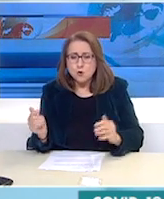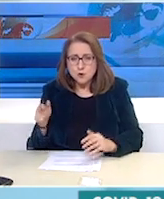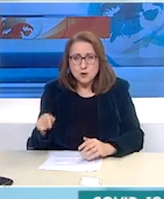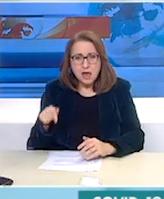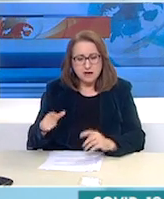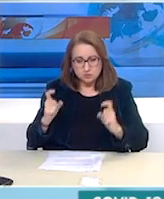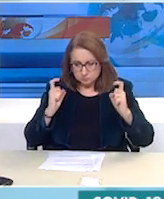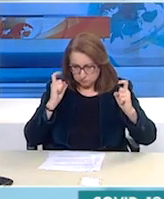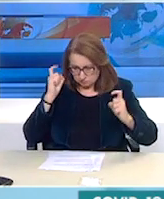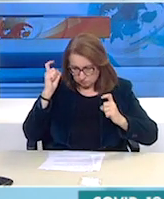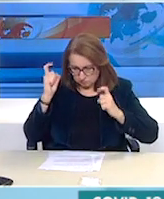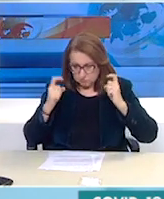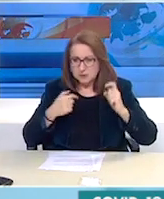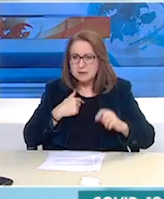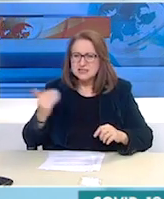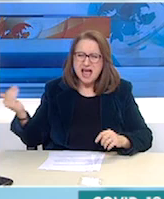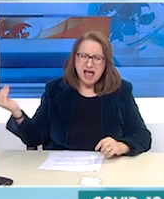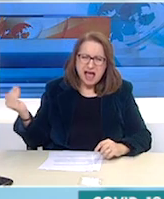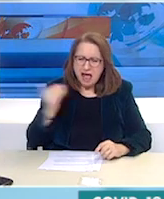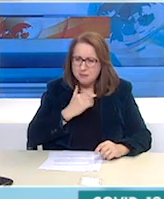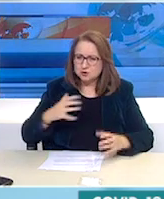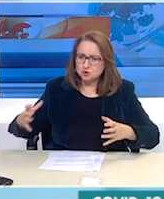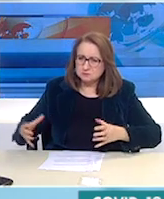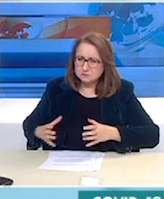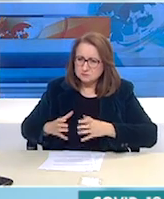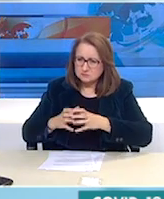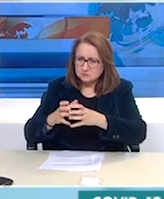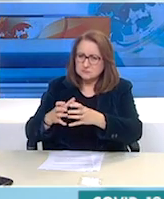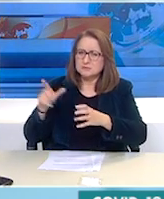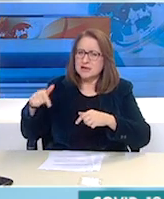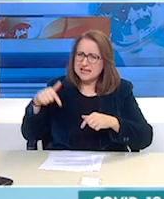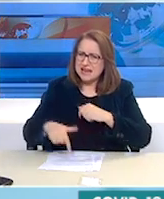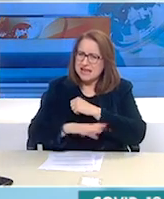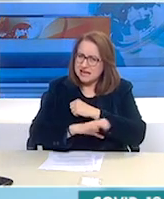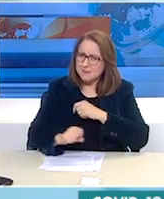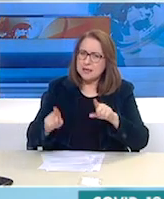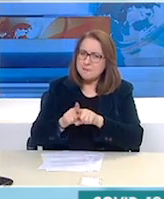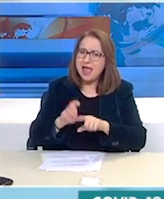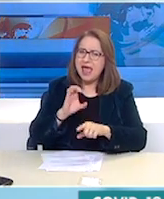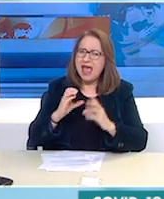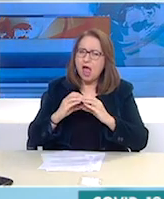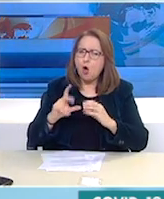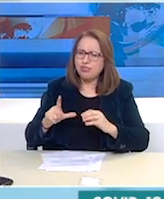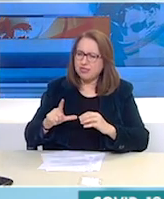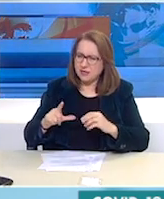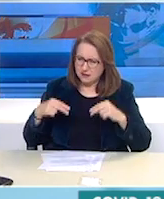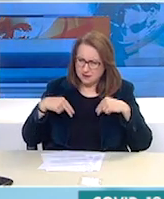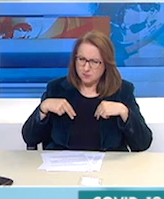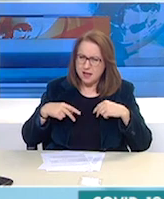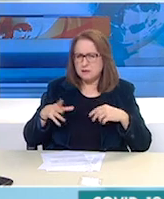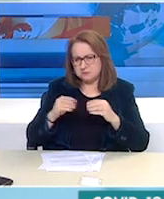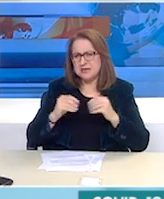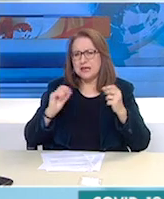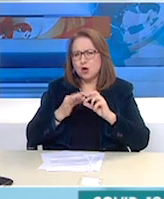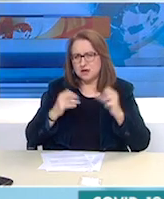αγωνίες. Μεταβήκαμε σπευσμένα στην Ξάνθη με συνεργεία του ΕΟΔΗ και της Γενικής Γραμματείας, ακολουθώντας το πρωτόκολλο και αυτά που προβλέπονται